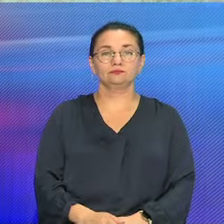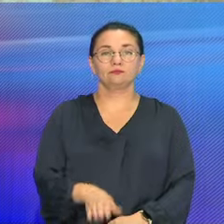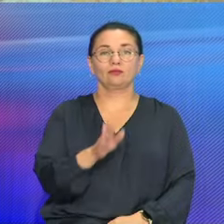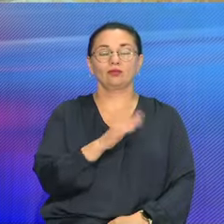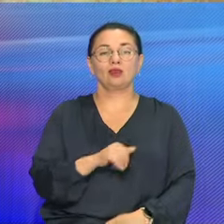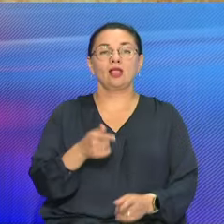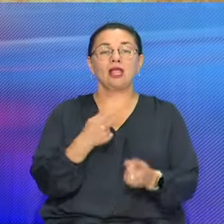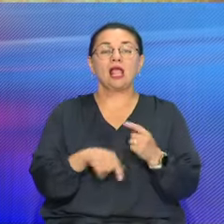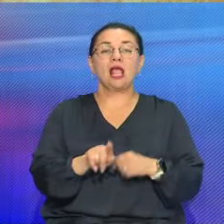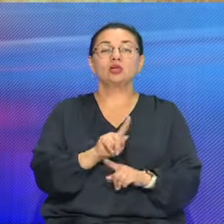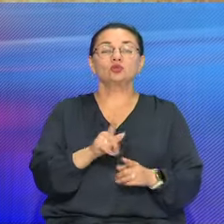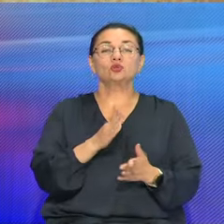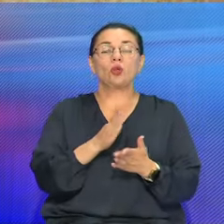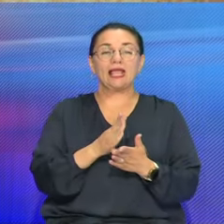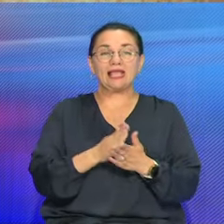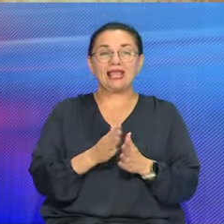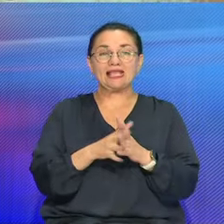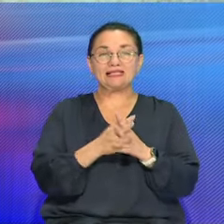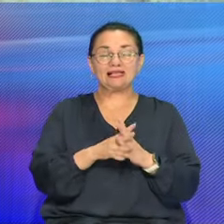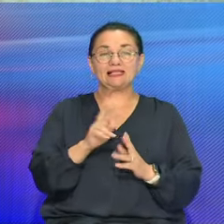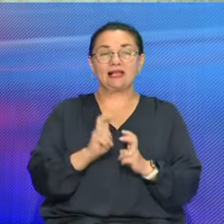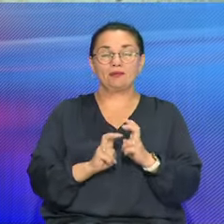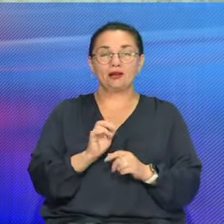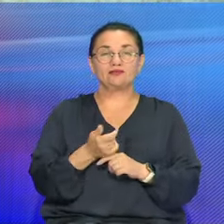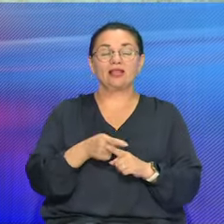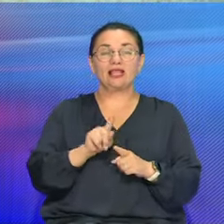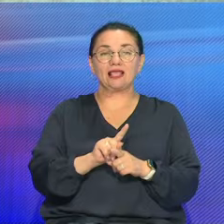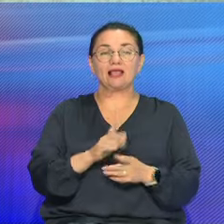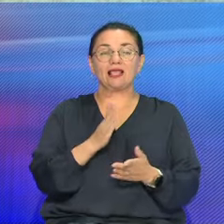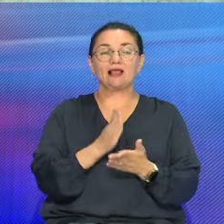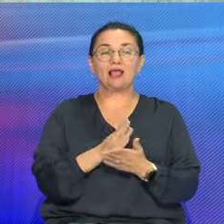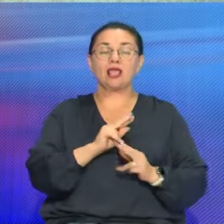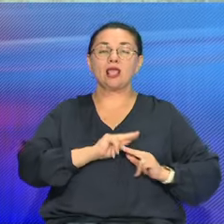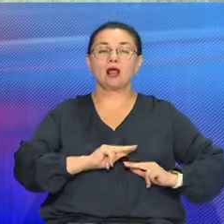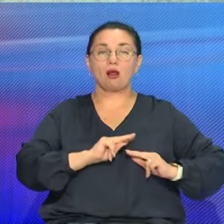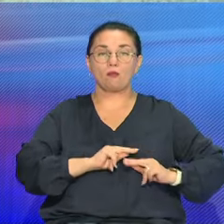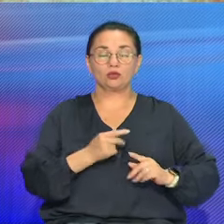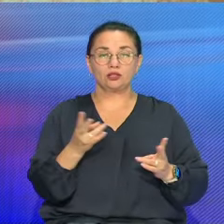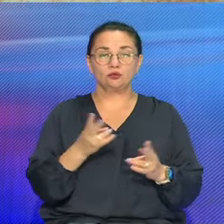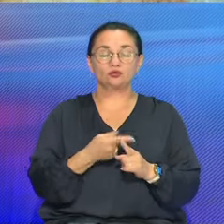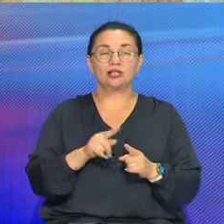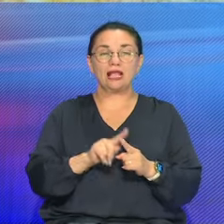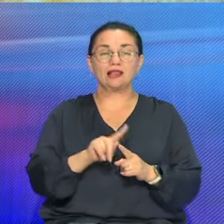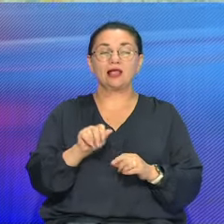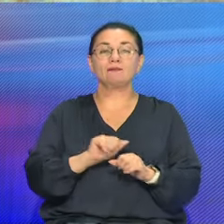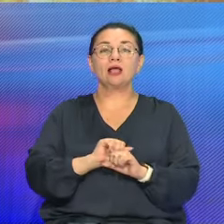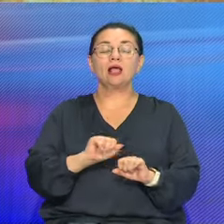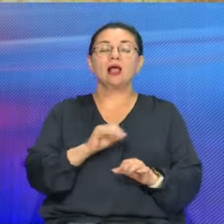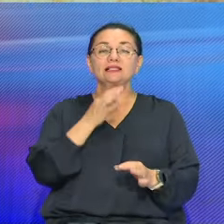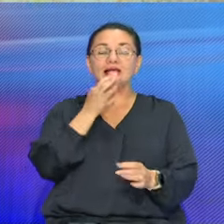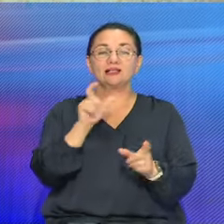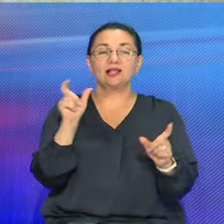Уся тэхніка, што ёсць у сельгаспрадпрыемствах, павінна быць у належным стане і працаваць. Гэта патрабаванне кіраўніка дзяржавы на